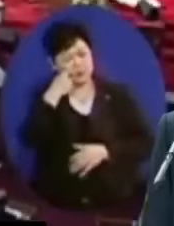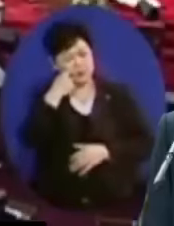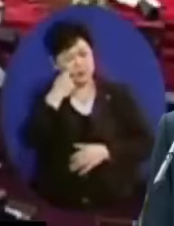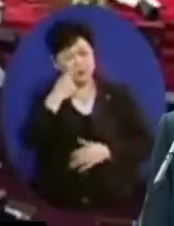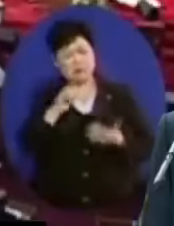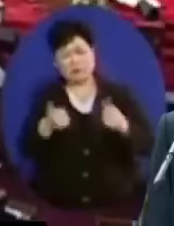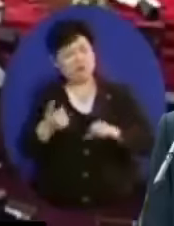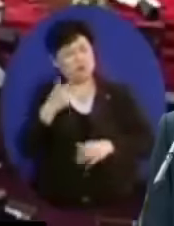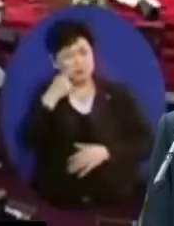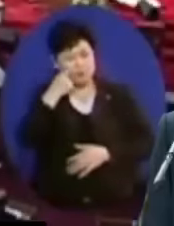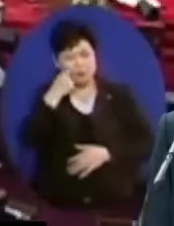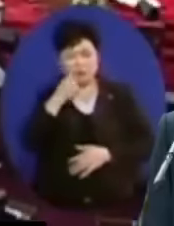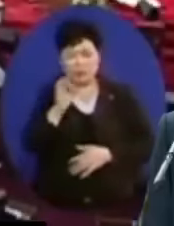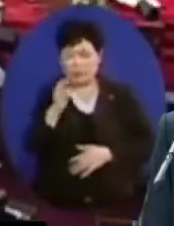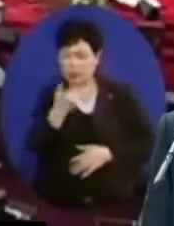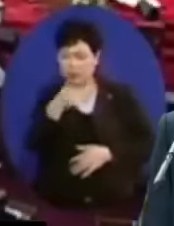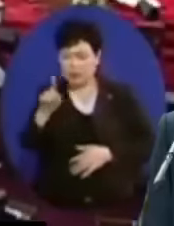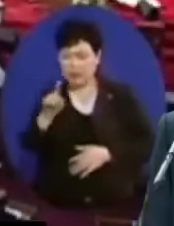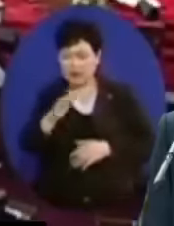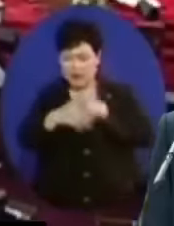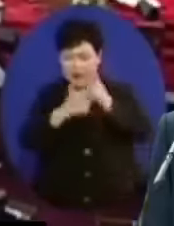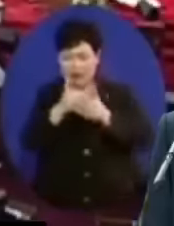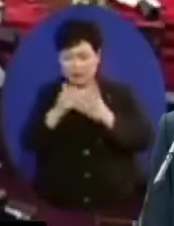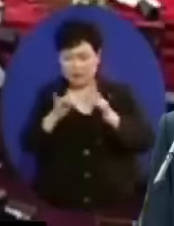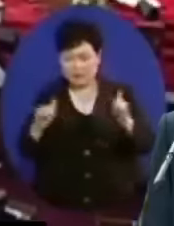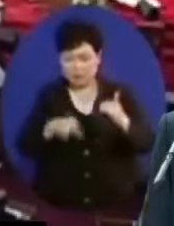죽어지지 않습니다. 요나는 선지자 중의 한 사람으로